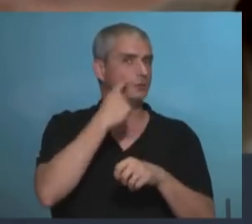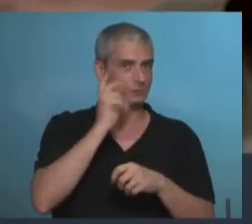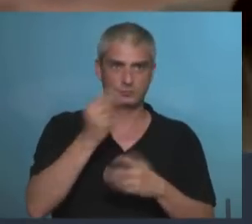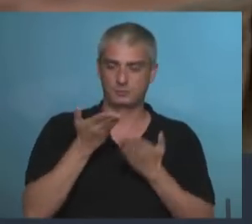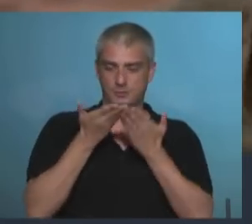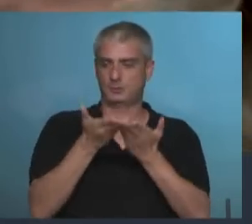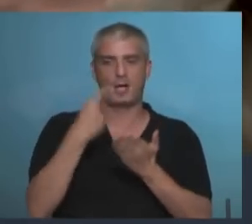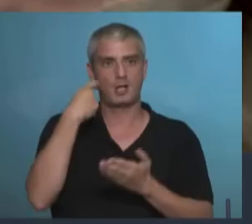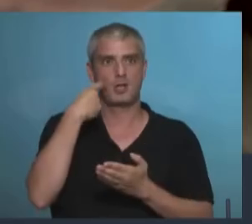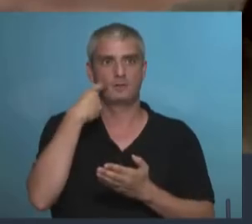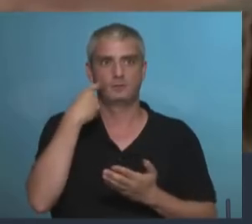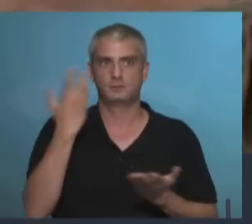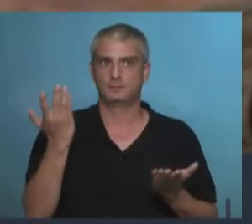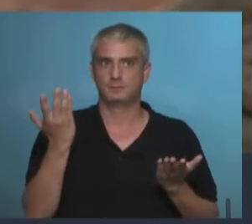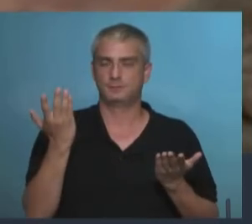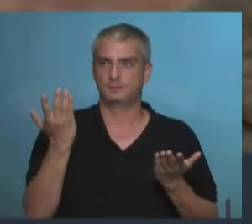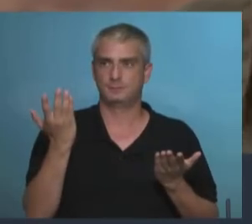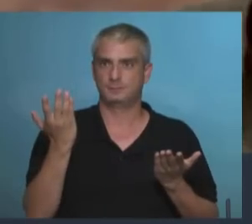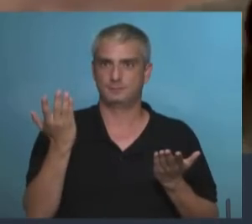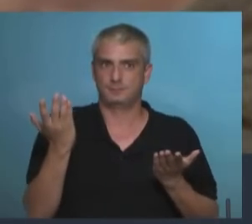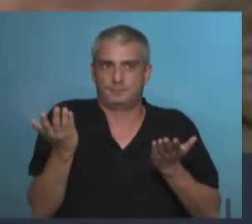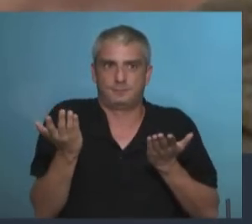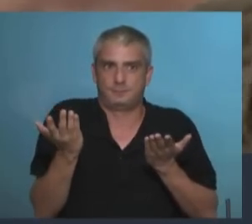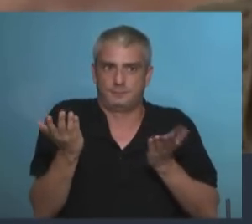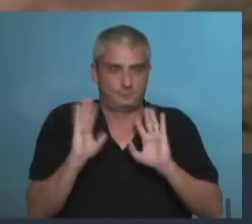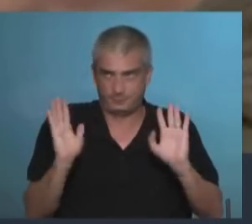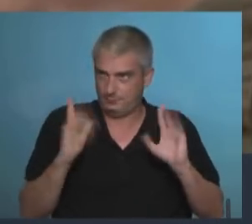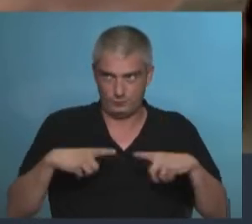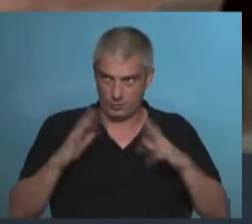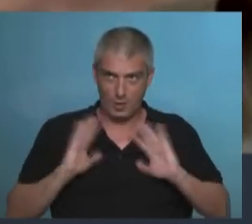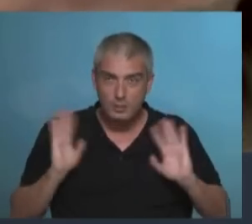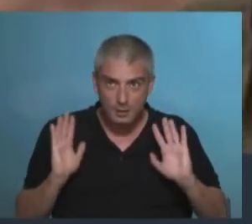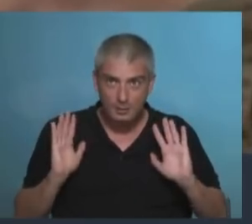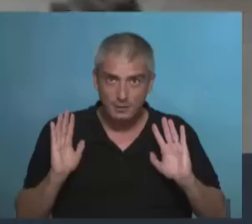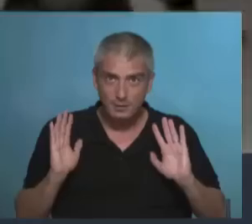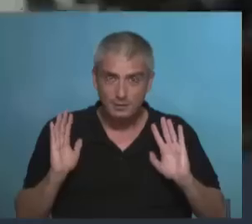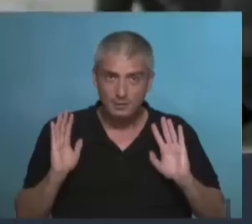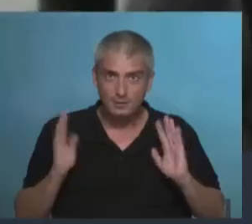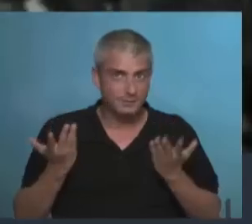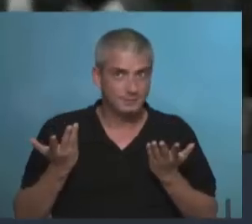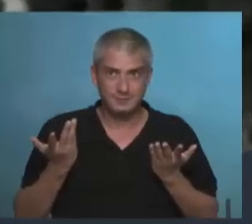יש לי, אוקיי, סייעת שלה, אז כאילו, מה, אז לא נחיה.